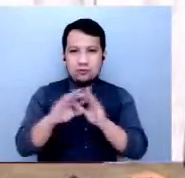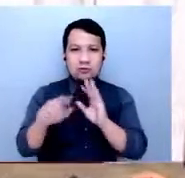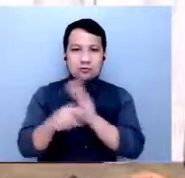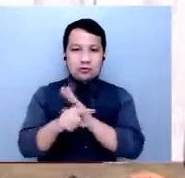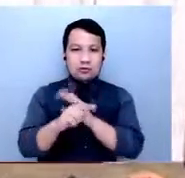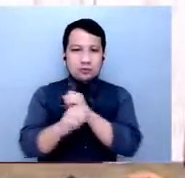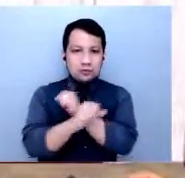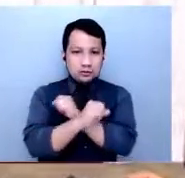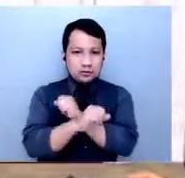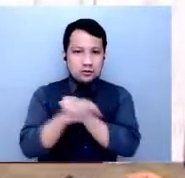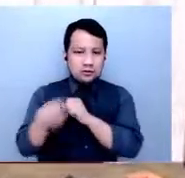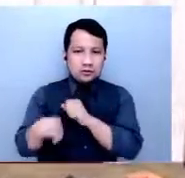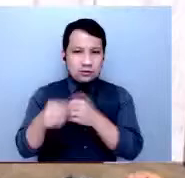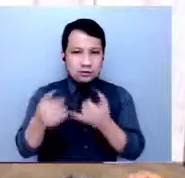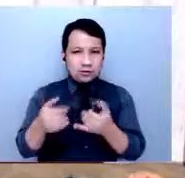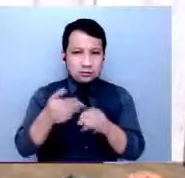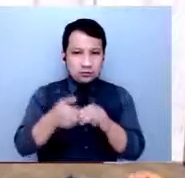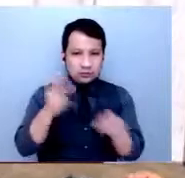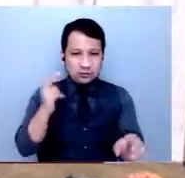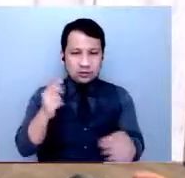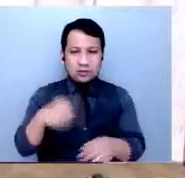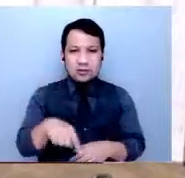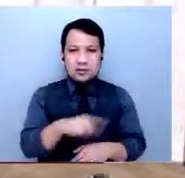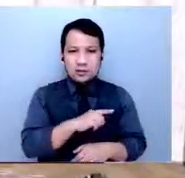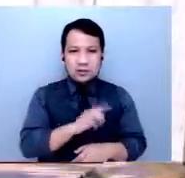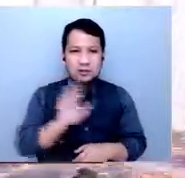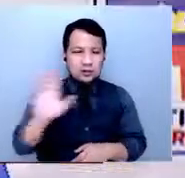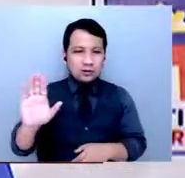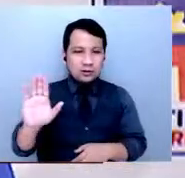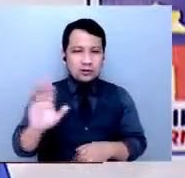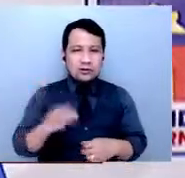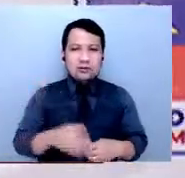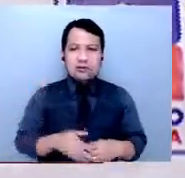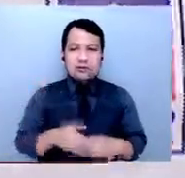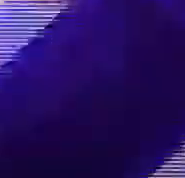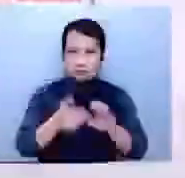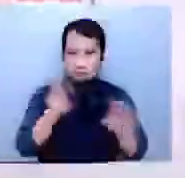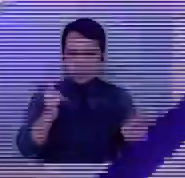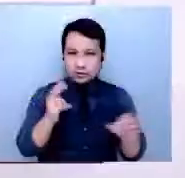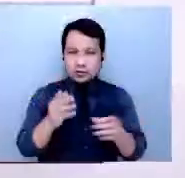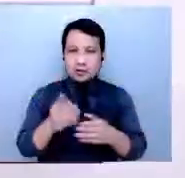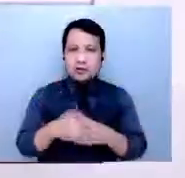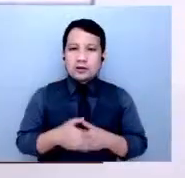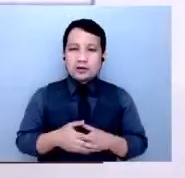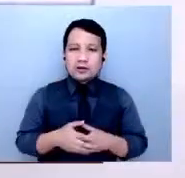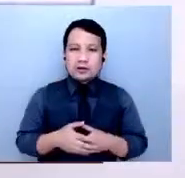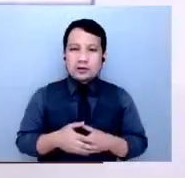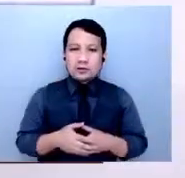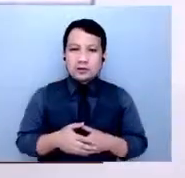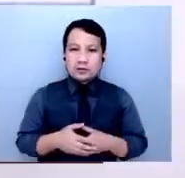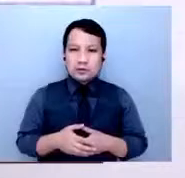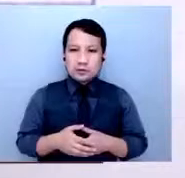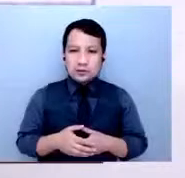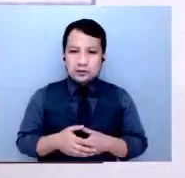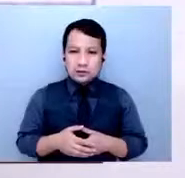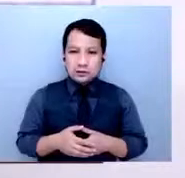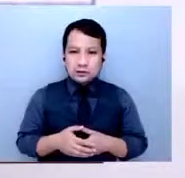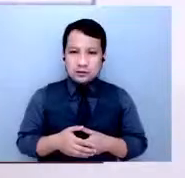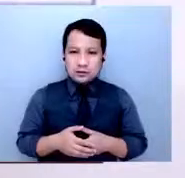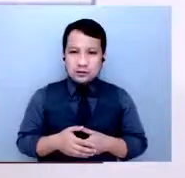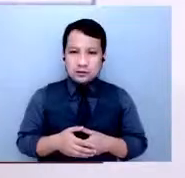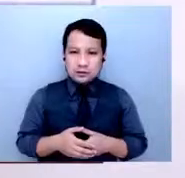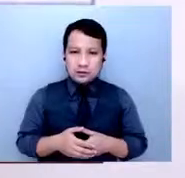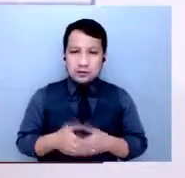sa kandidatong nag-withdraw lang ng kanyang kandidatura. Pero pag ito na legislate